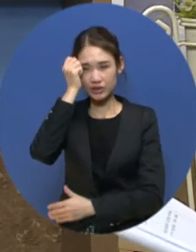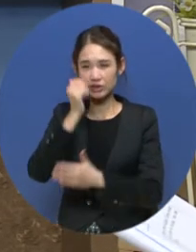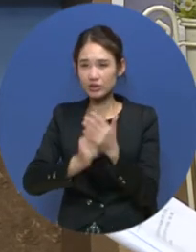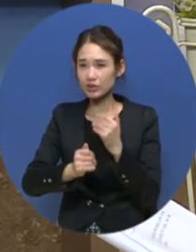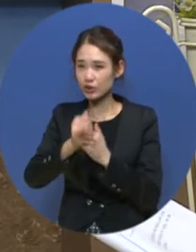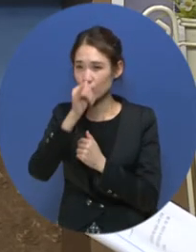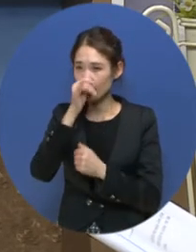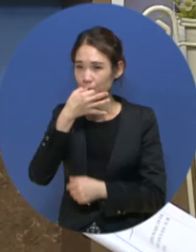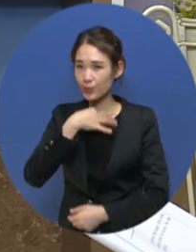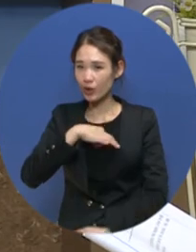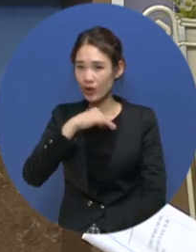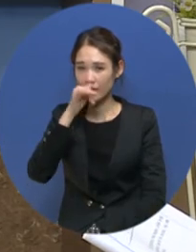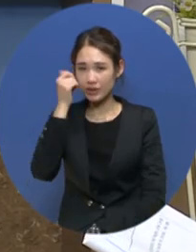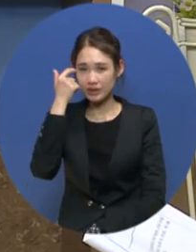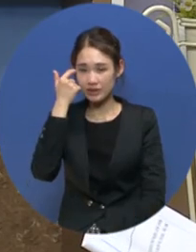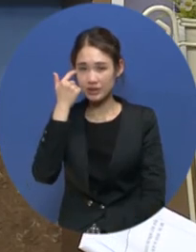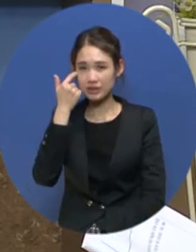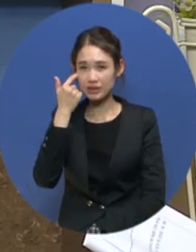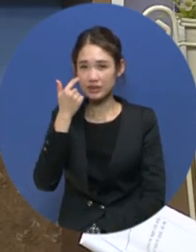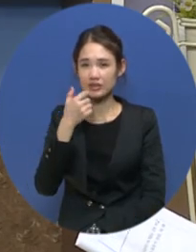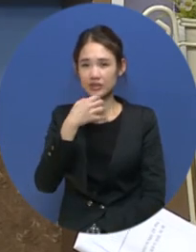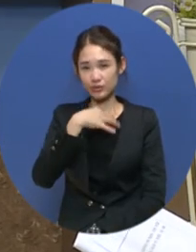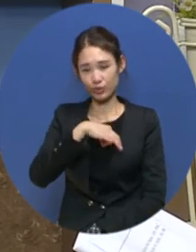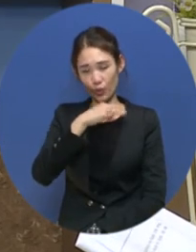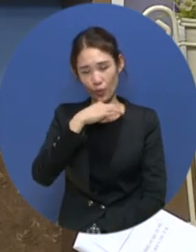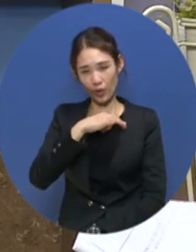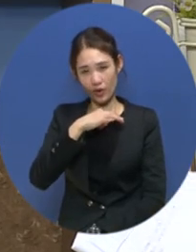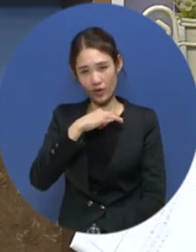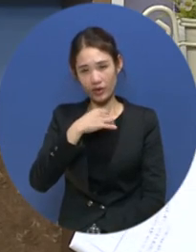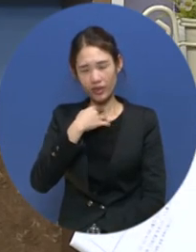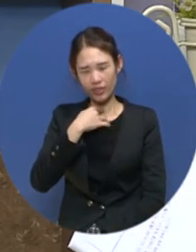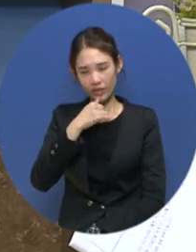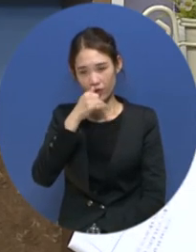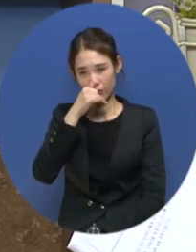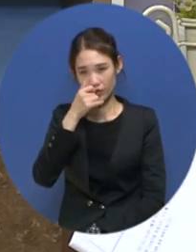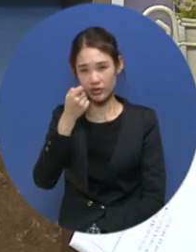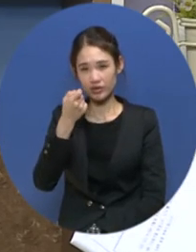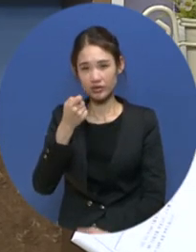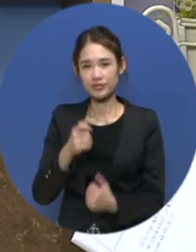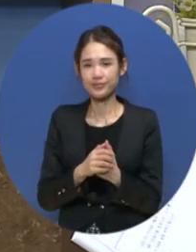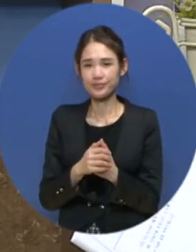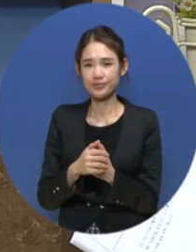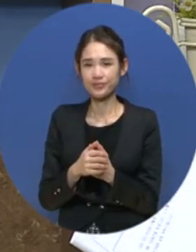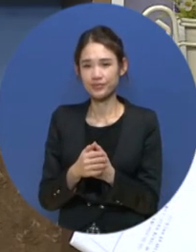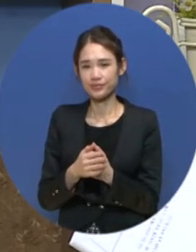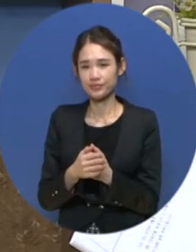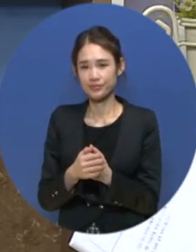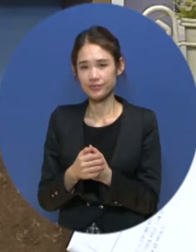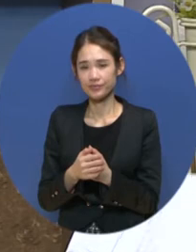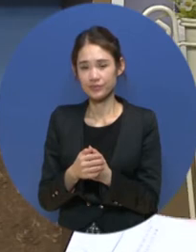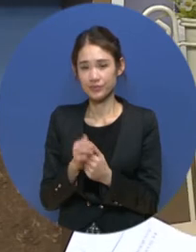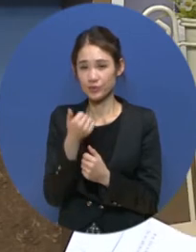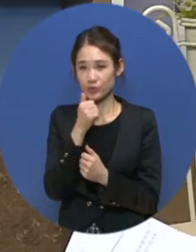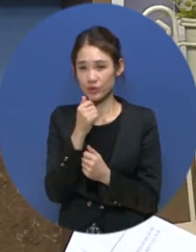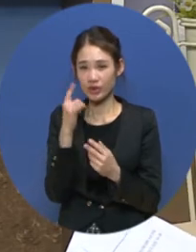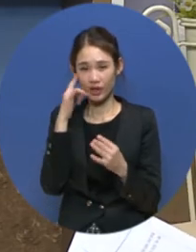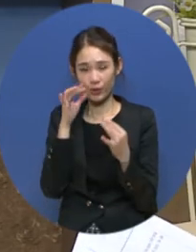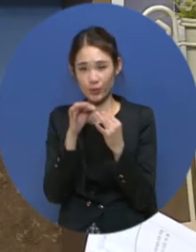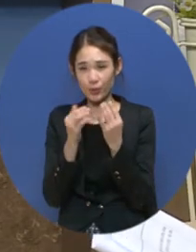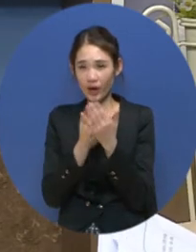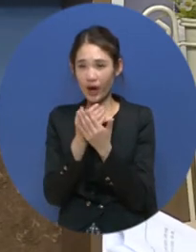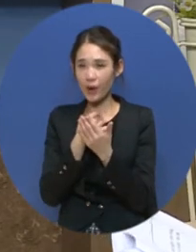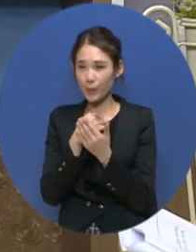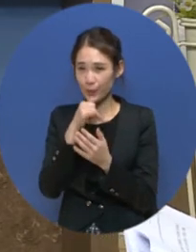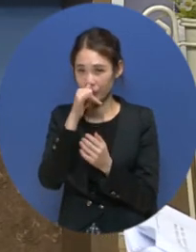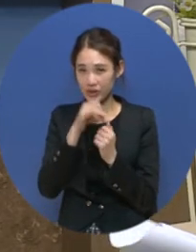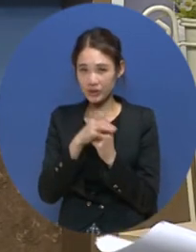남는 일들도 있으실 거고 또 보람됐던 순간도 있으실 거고 한데 좀 소개 같이 공유하고 싶은